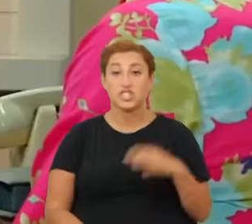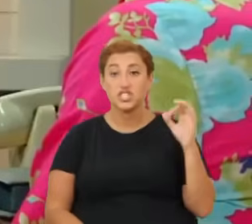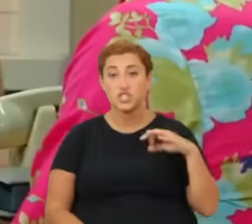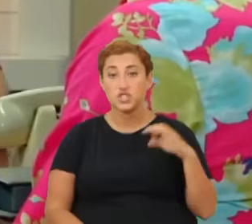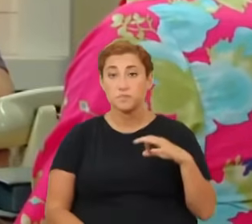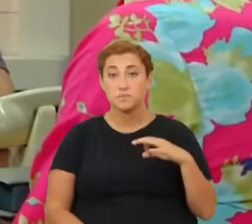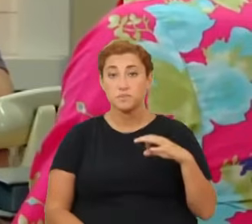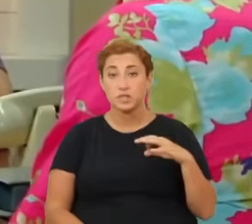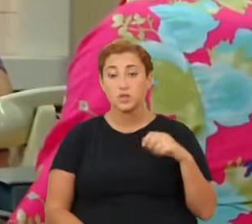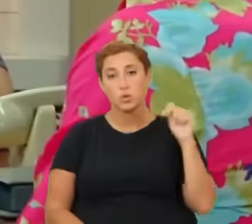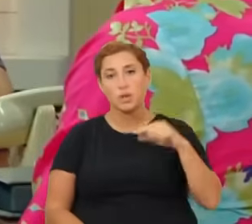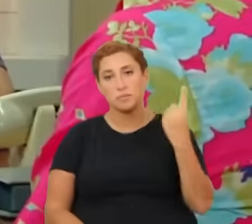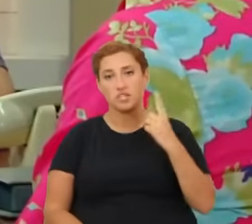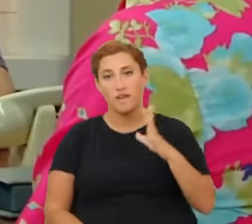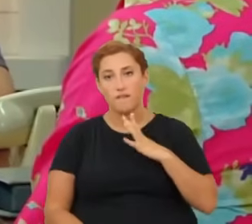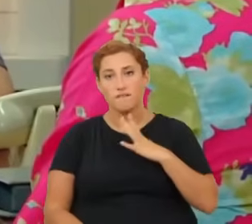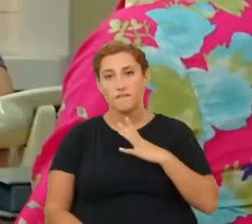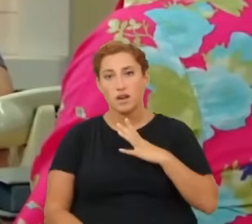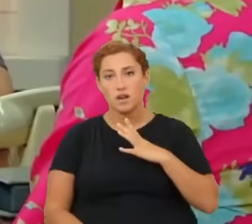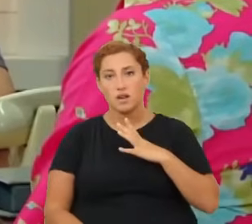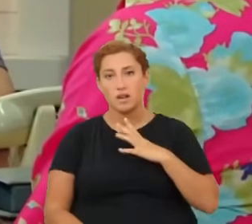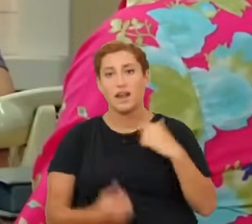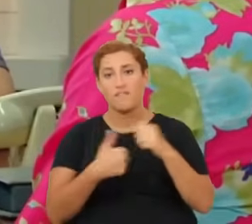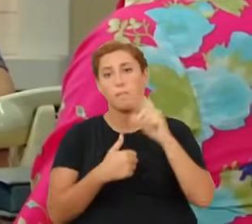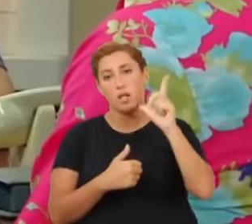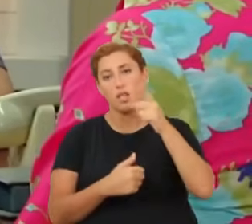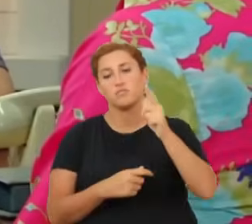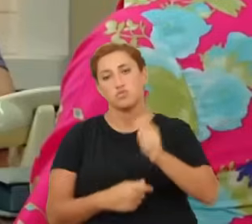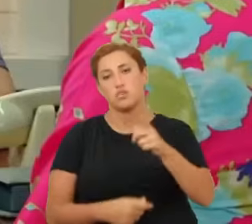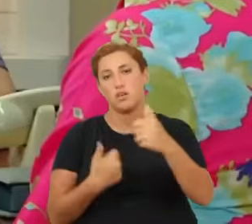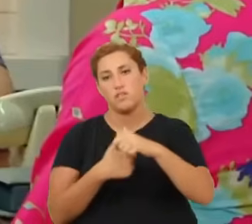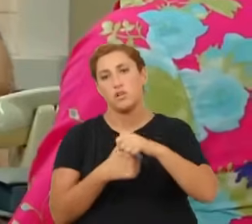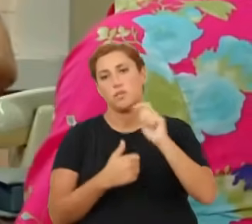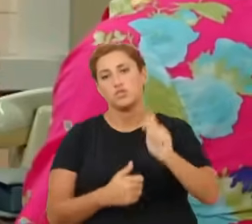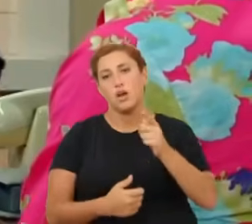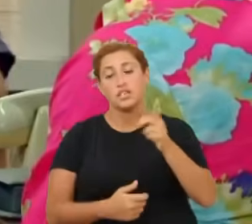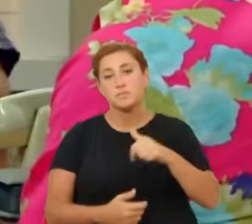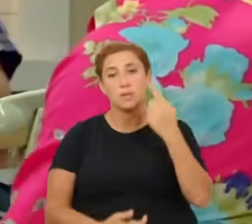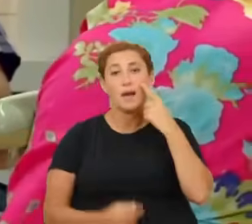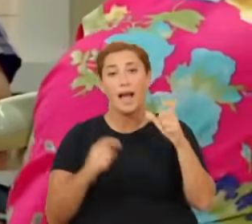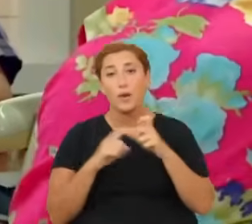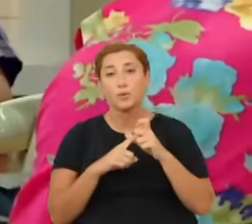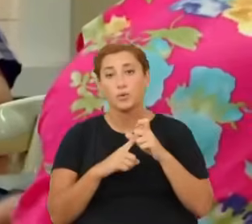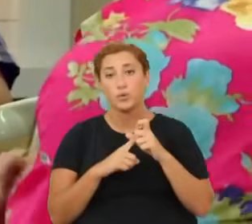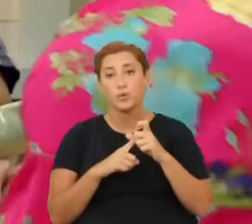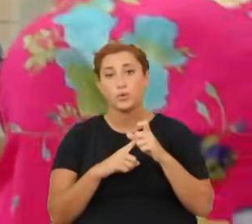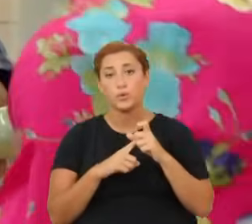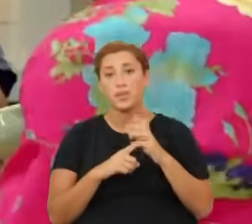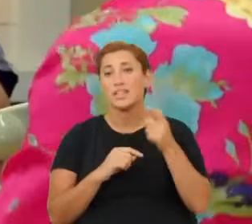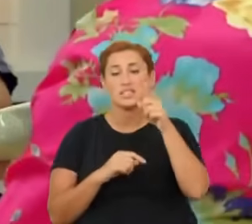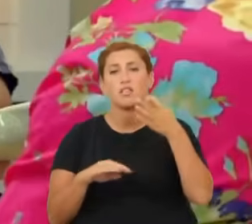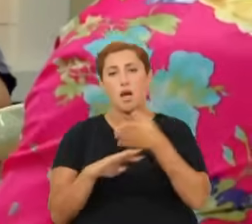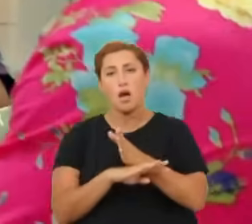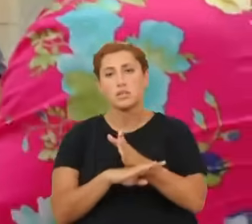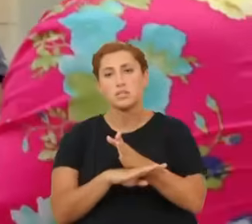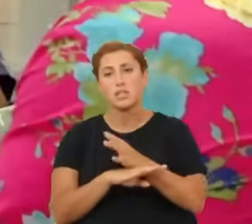Şimdi şöyle bir şey var. Tabii evlenmen lazım senin. Şart evlenmen ya. Şimdi bak Ergun, yani sen